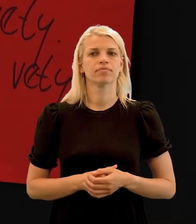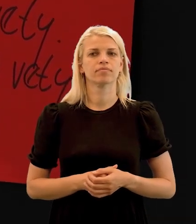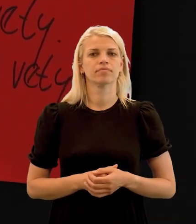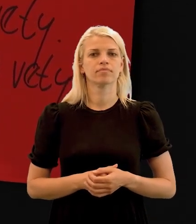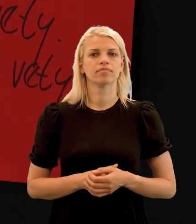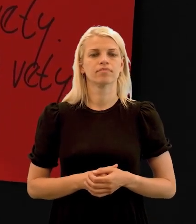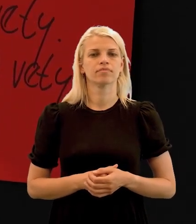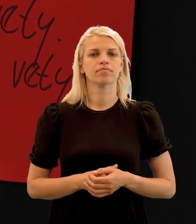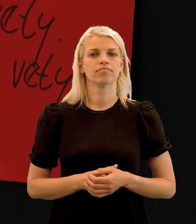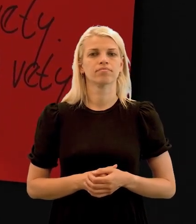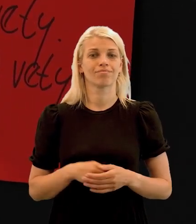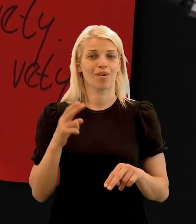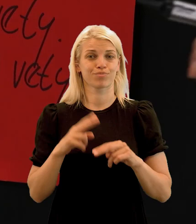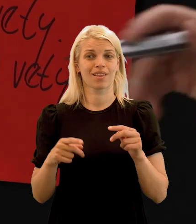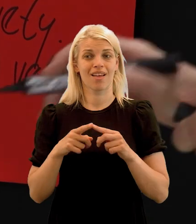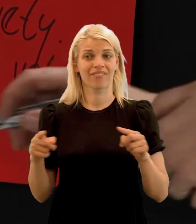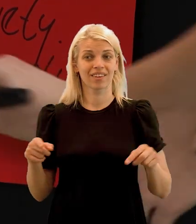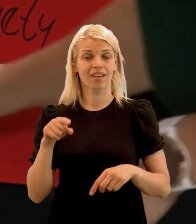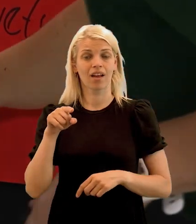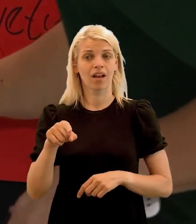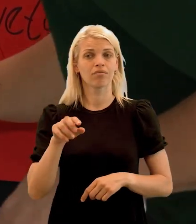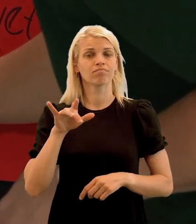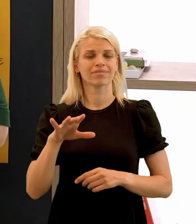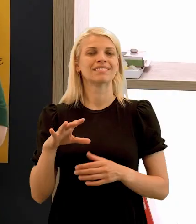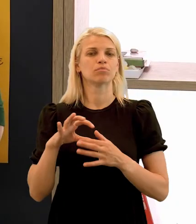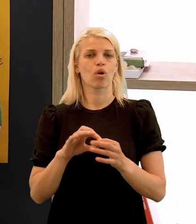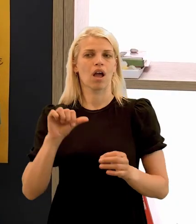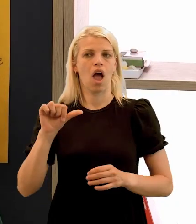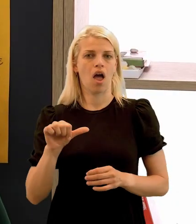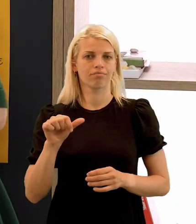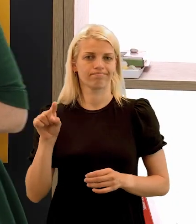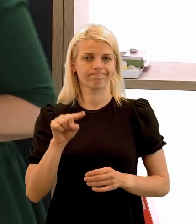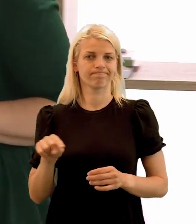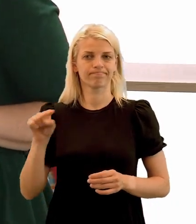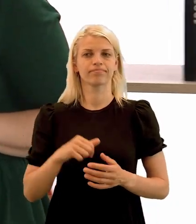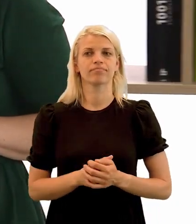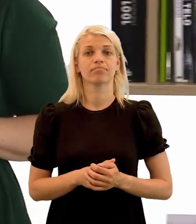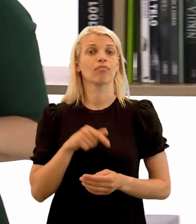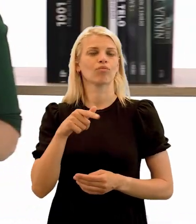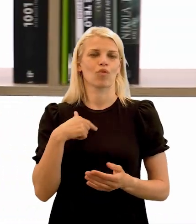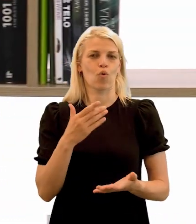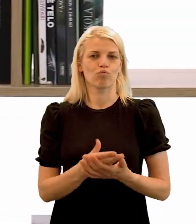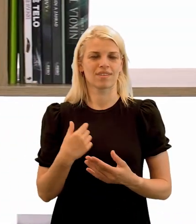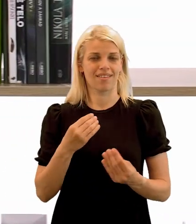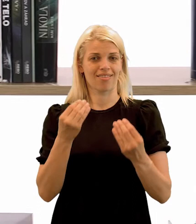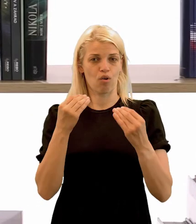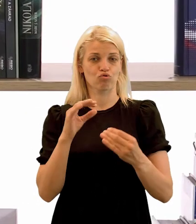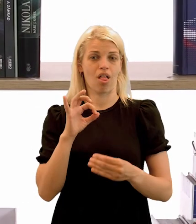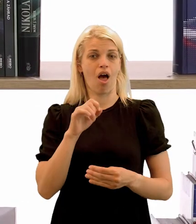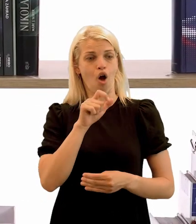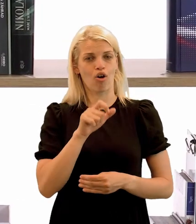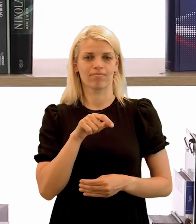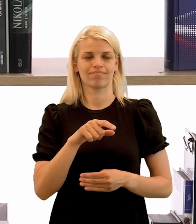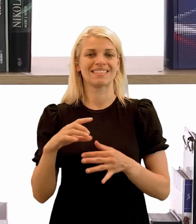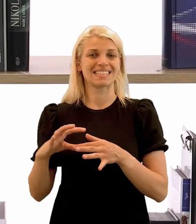ich spoznať vo vete. V poslednej vete mám spojku a. Toto sme sa naučili o spojkách